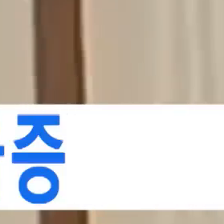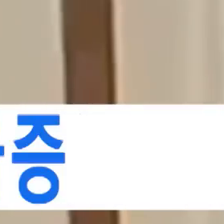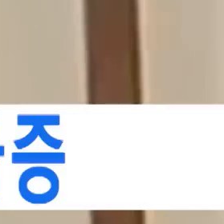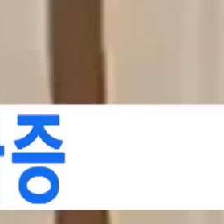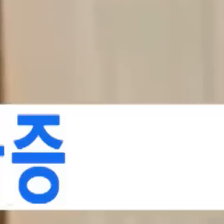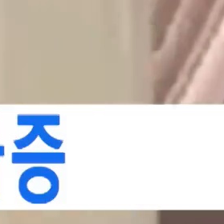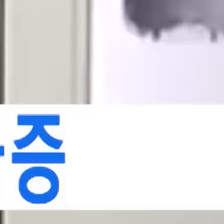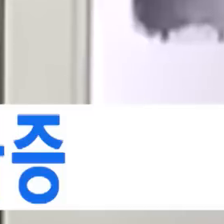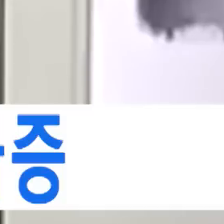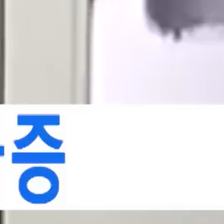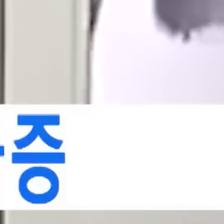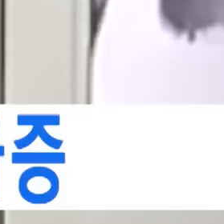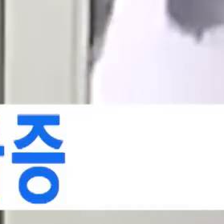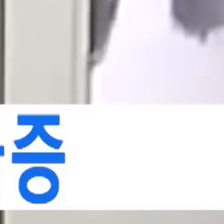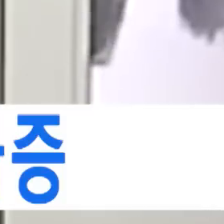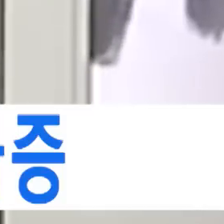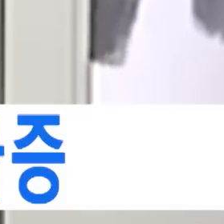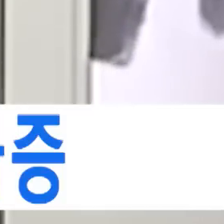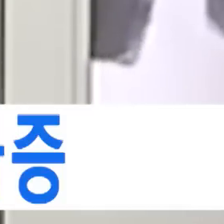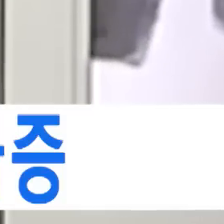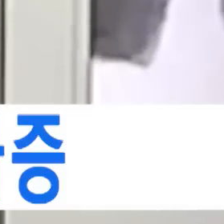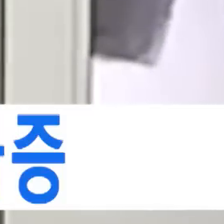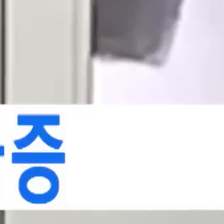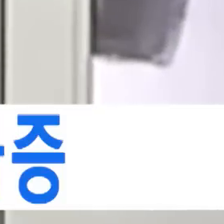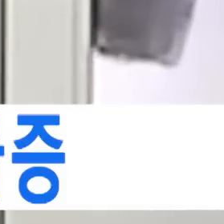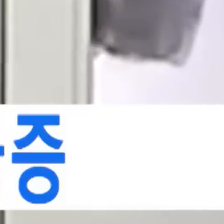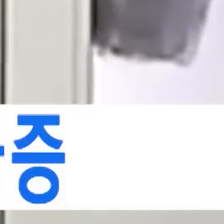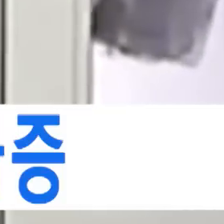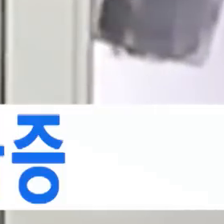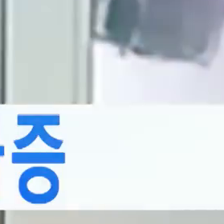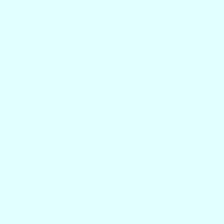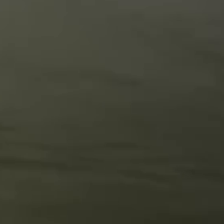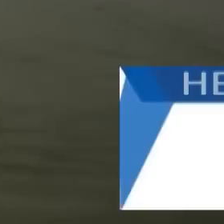밀반입한 한국인과 주한 미군도 경찰에 적발됐습니다.